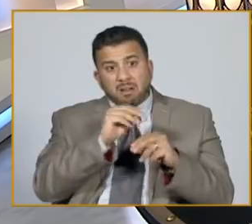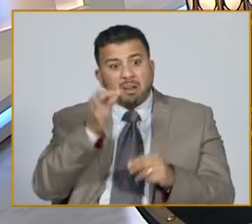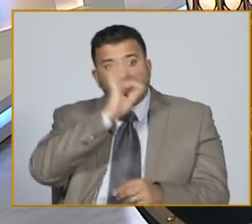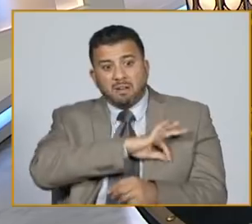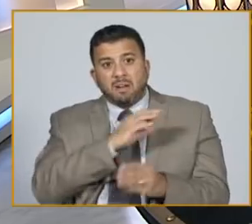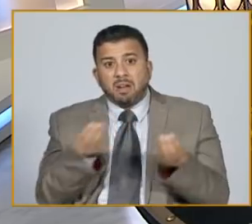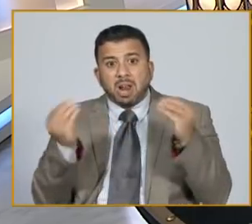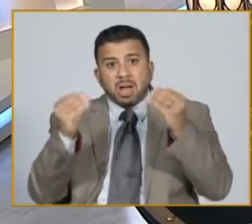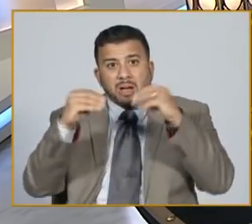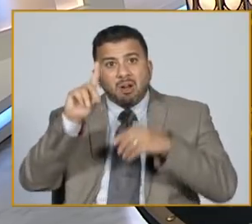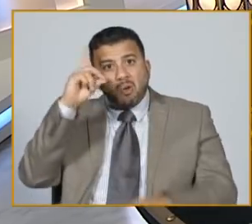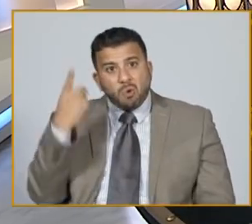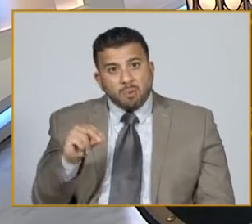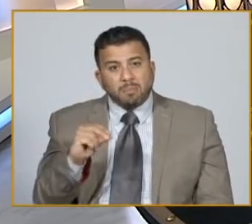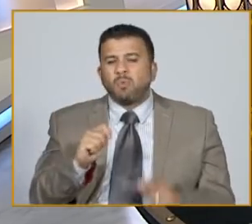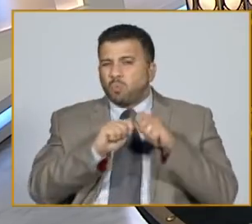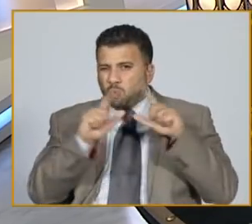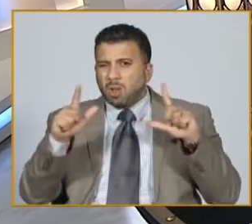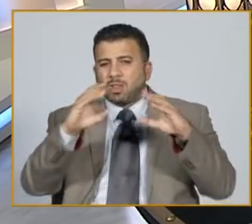شو الفوائد الربوية؟ والله يعطيك العافية يا شيخ. يعافيك، مرحبا أبو عروة.